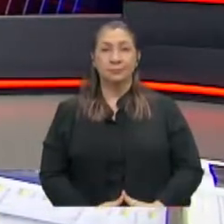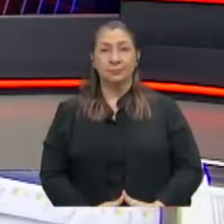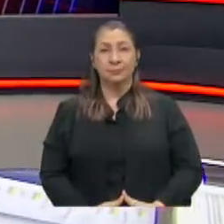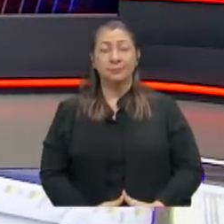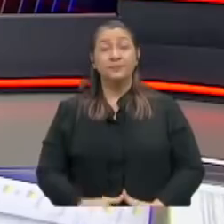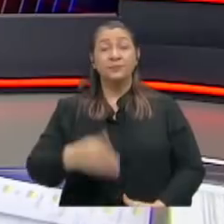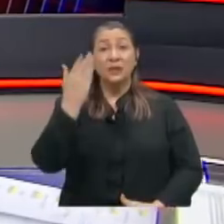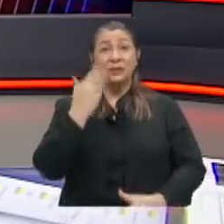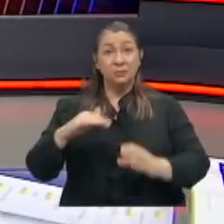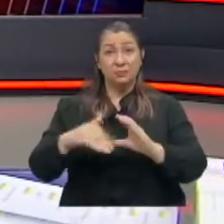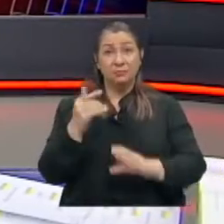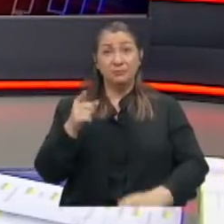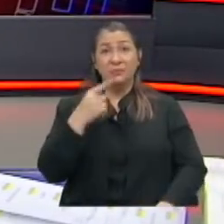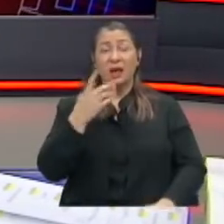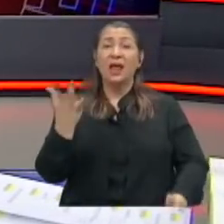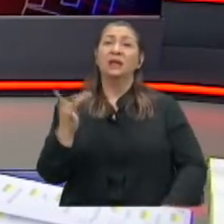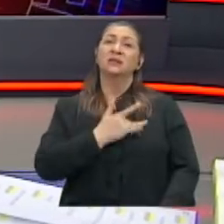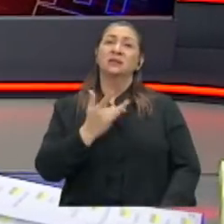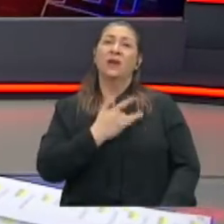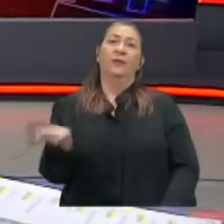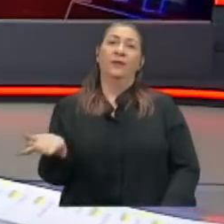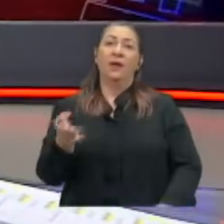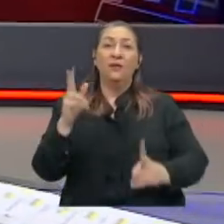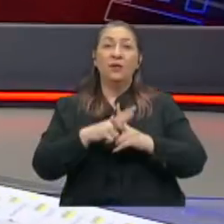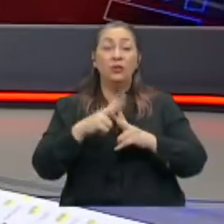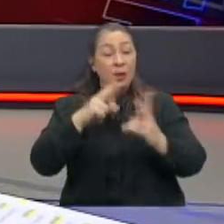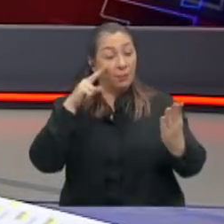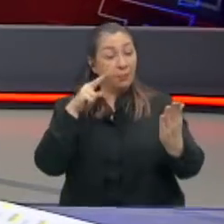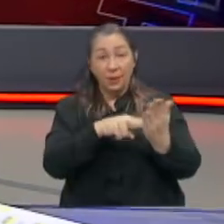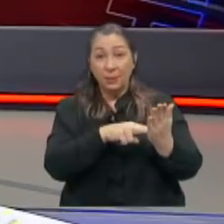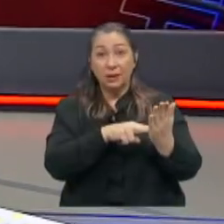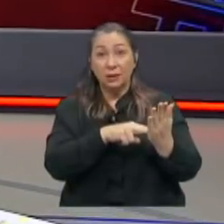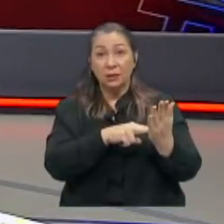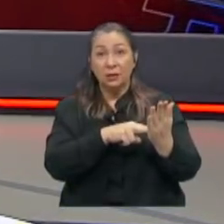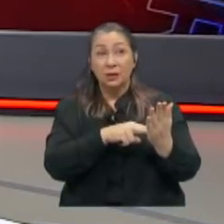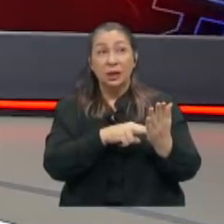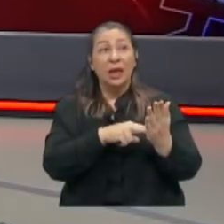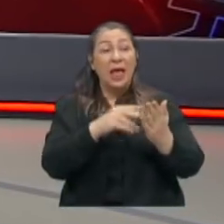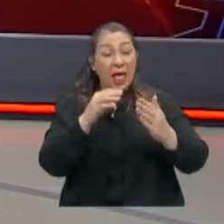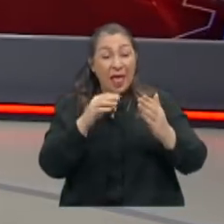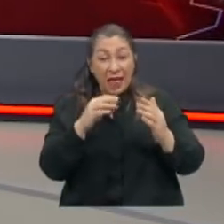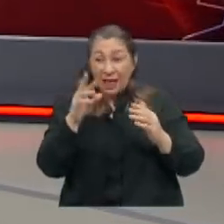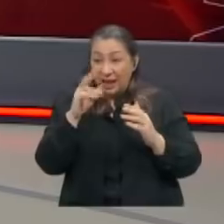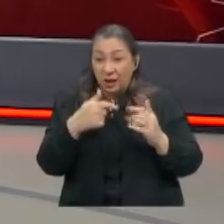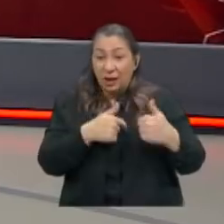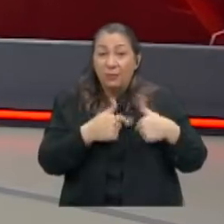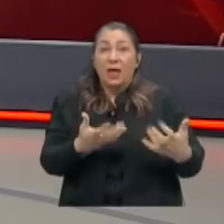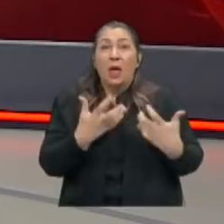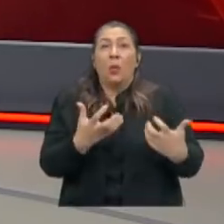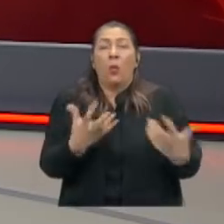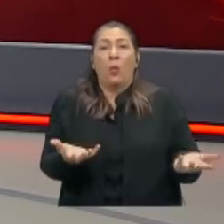Bir izleyicimiz de demiş, el insaf, artık faturalara bakmak el yanında kalp de yakıyor.